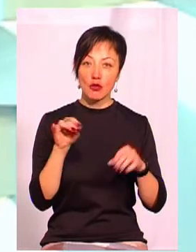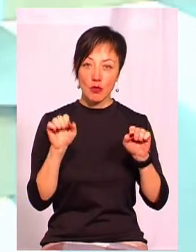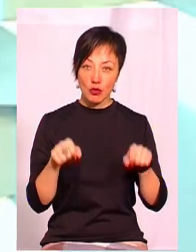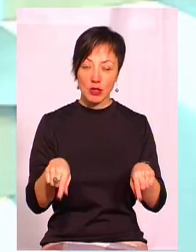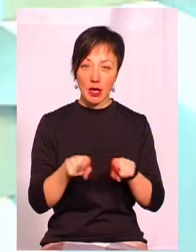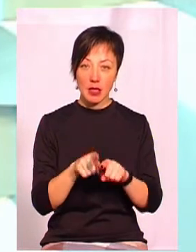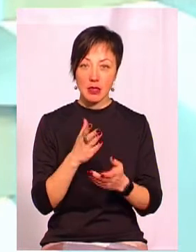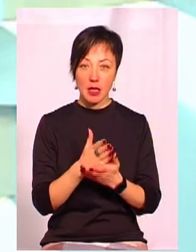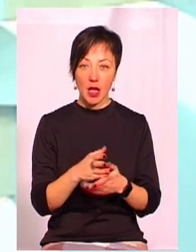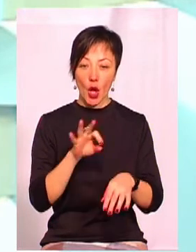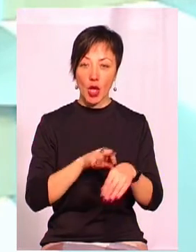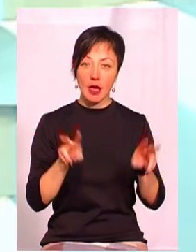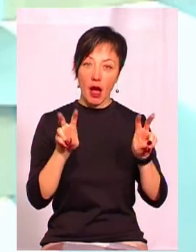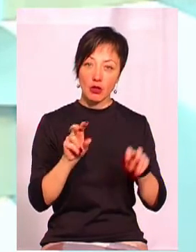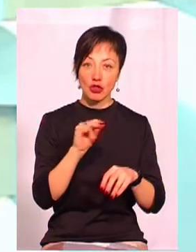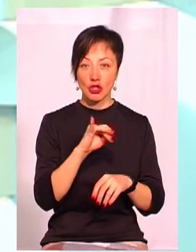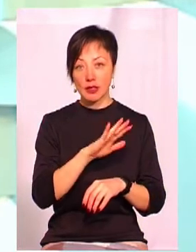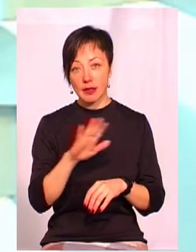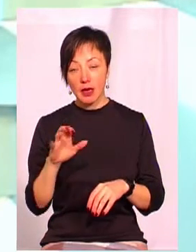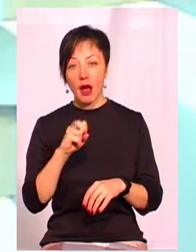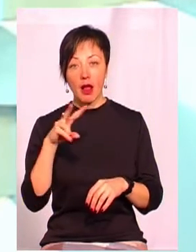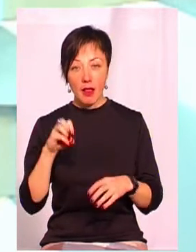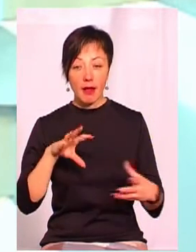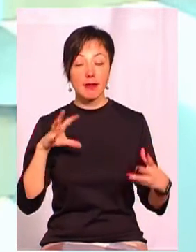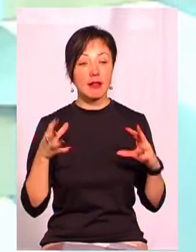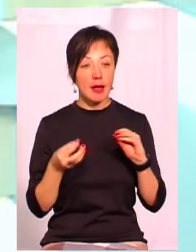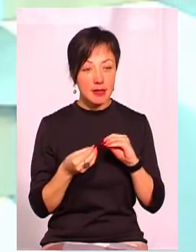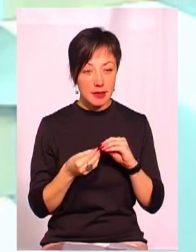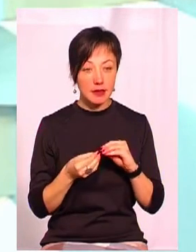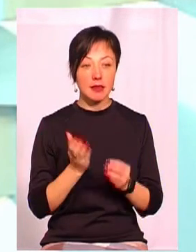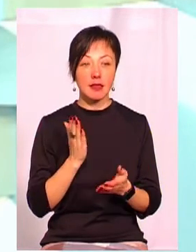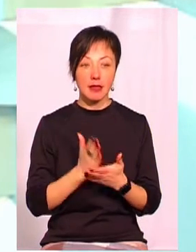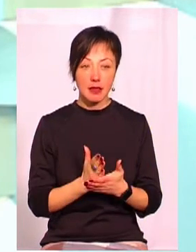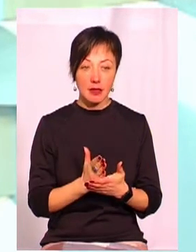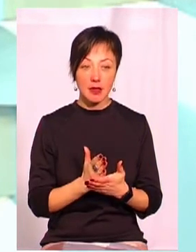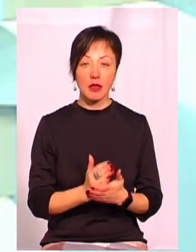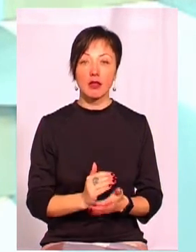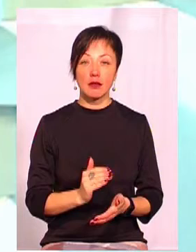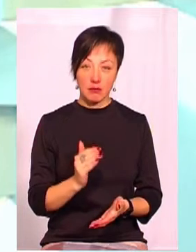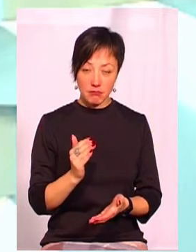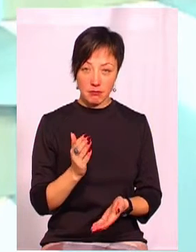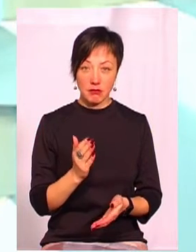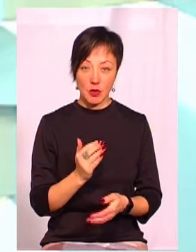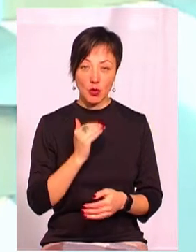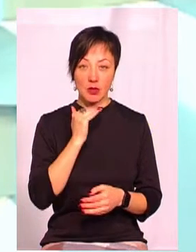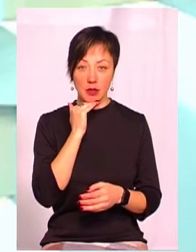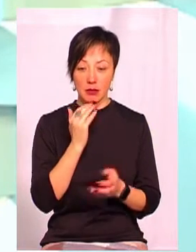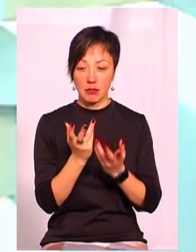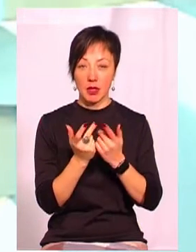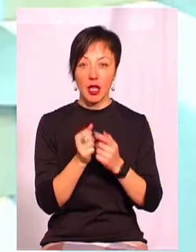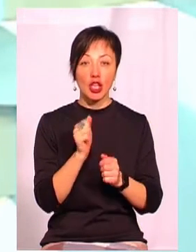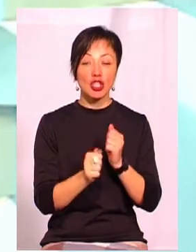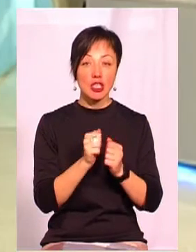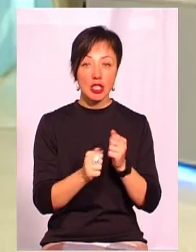таке існувати діагноз, чи ні. Але наслідки є достатньо наявні. І вже одна з